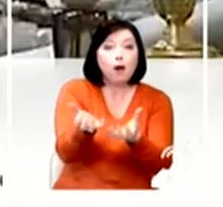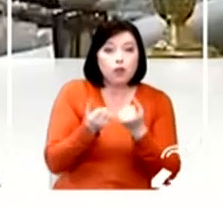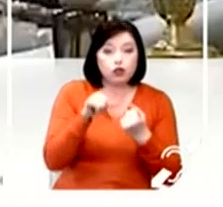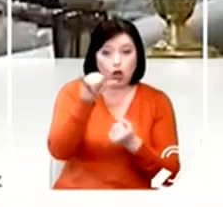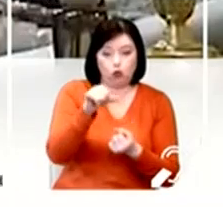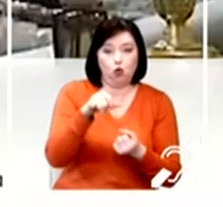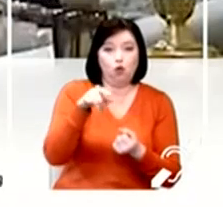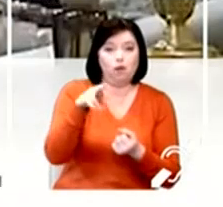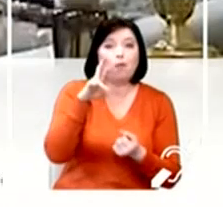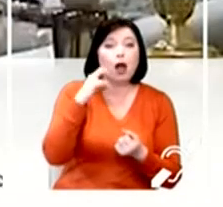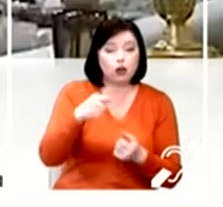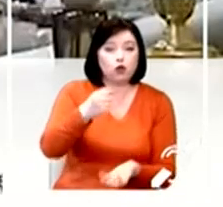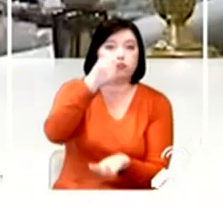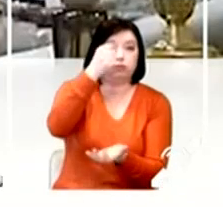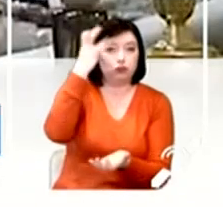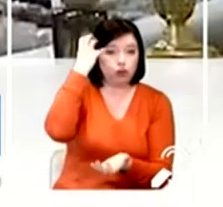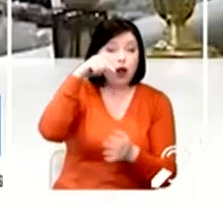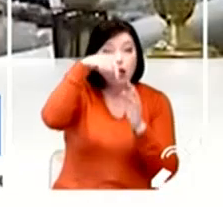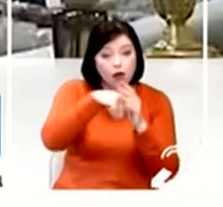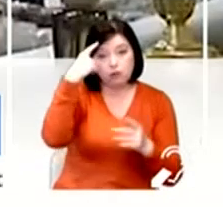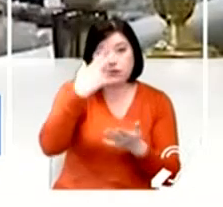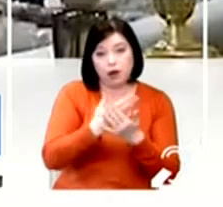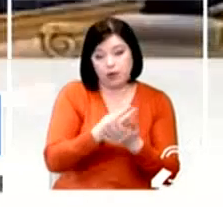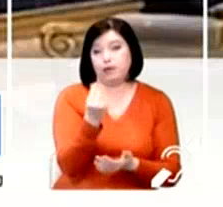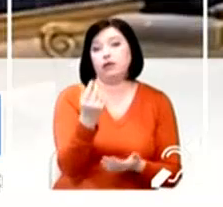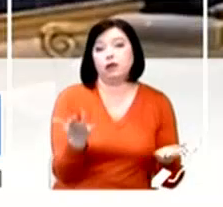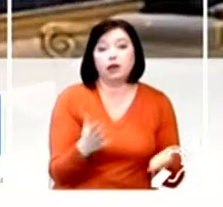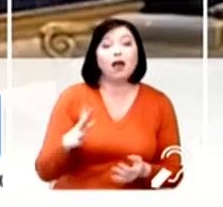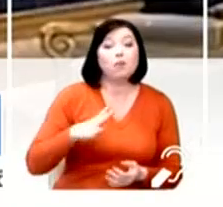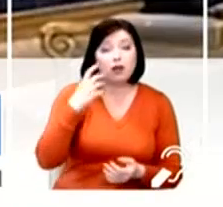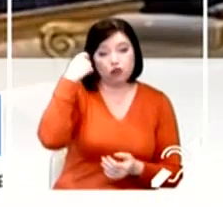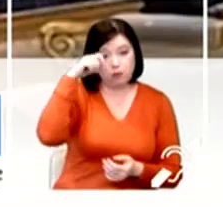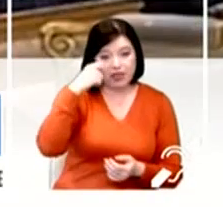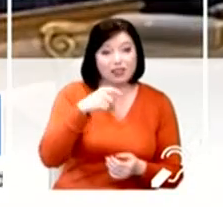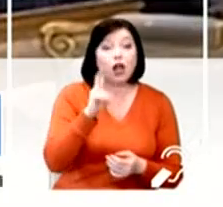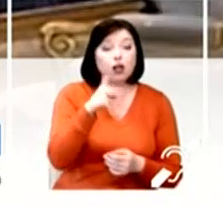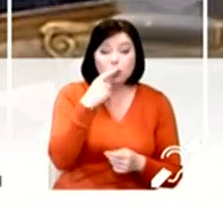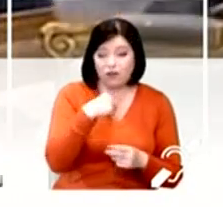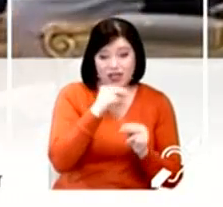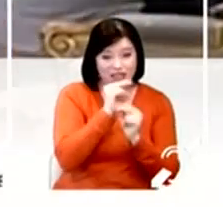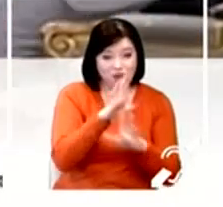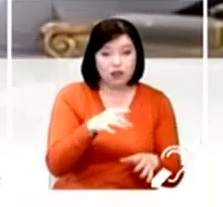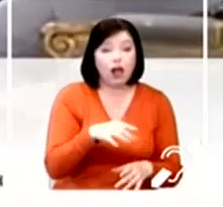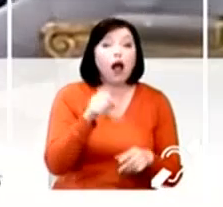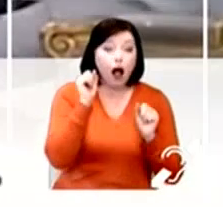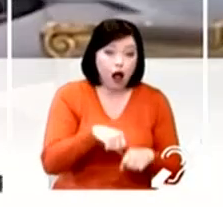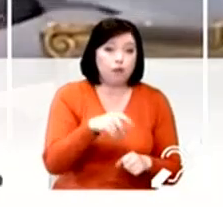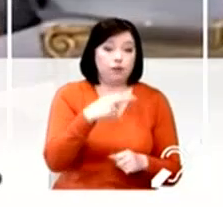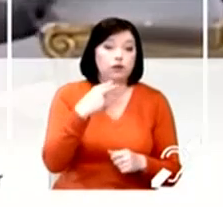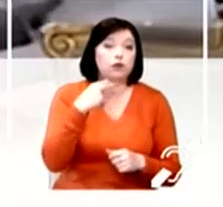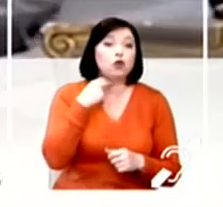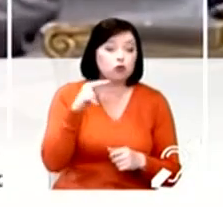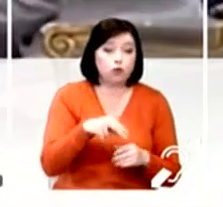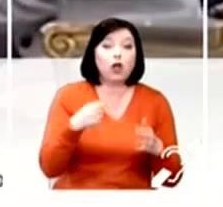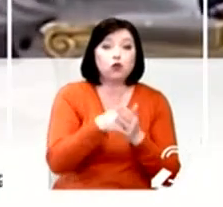primește de la oligarh o pungă neagră în care se presupune că ar fi bani. Fostul președinte, care pledează nevinovat, riscă până la